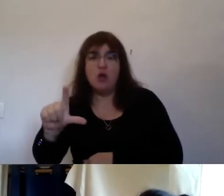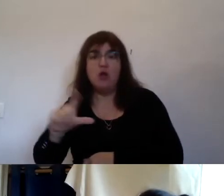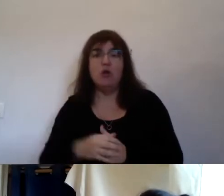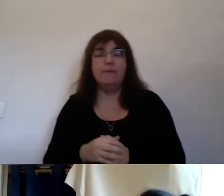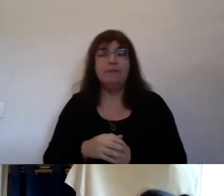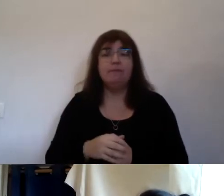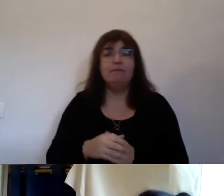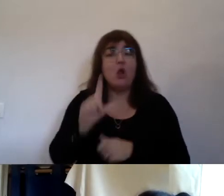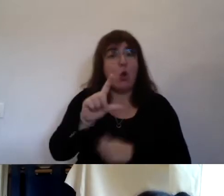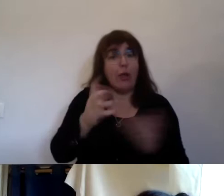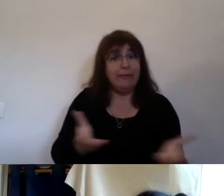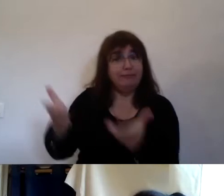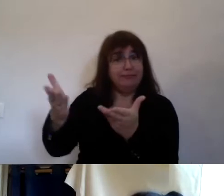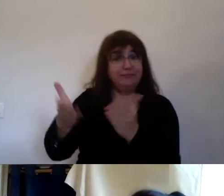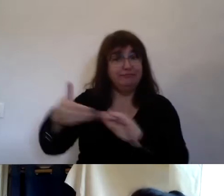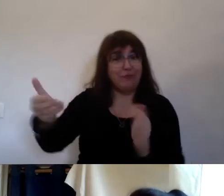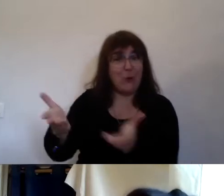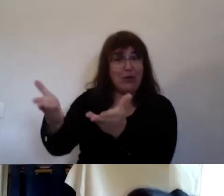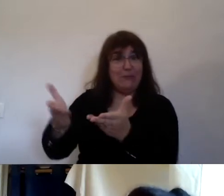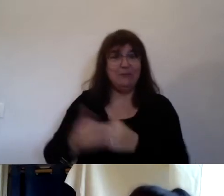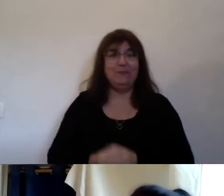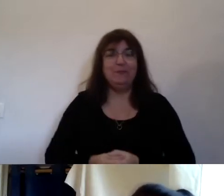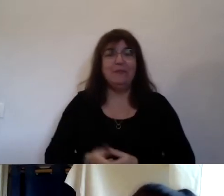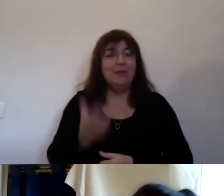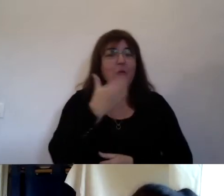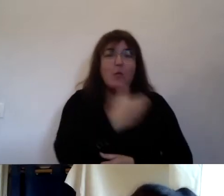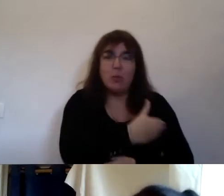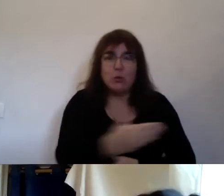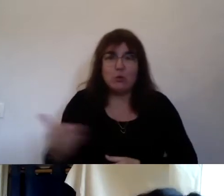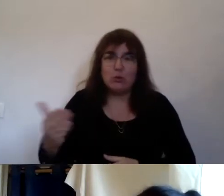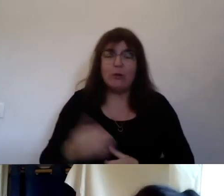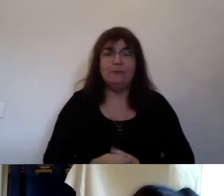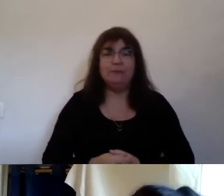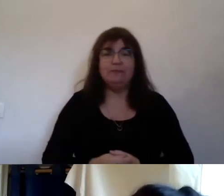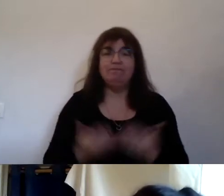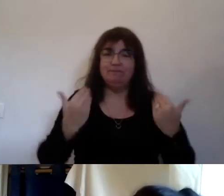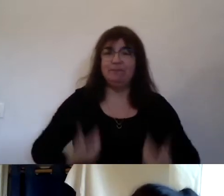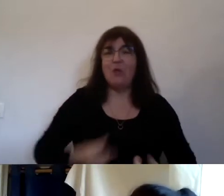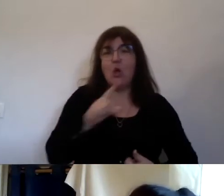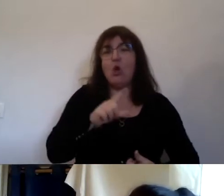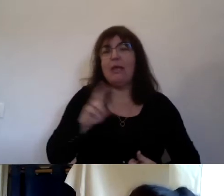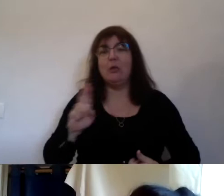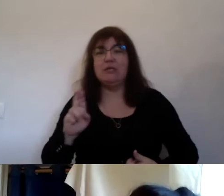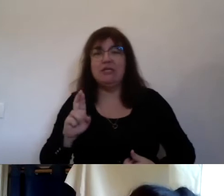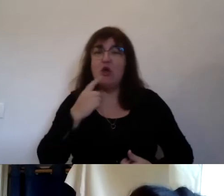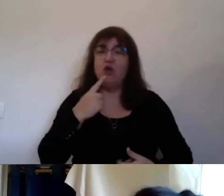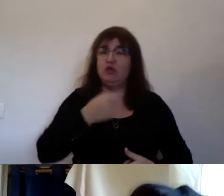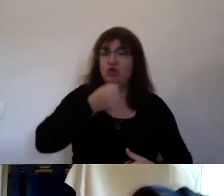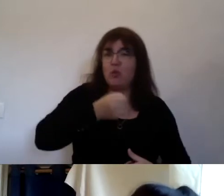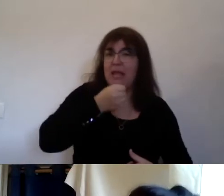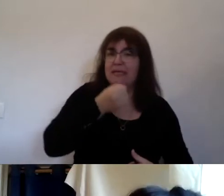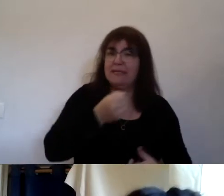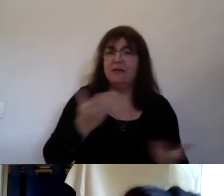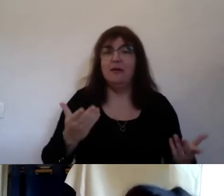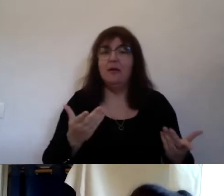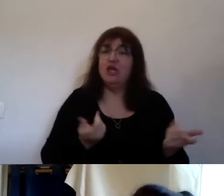Lorraine, la parole est à vous. Bonjour à tous. Je suis donc Lorraine Rossignol, je suis journaliste et je vais donc modérer